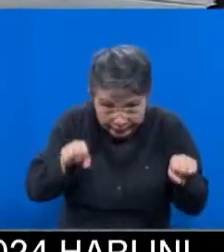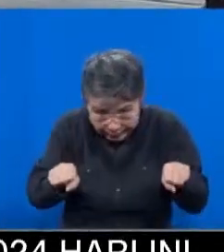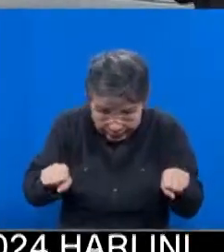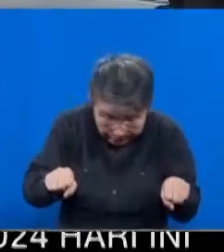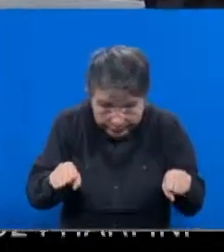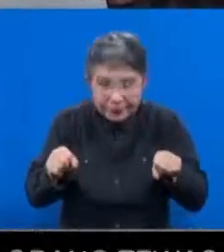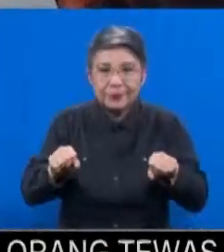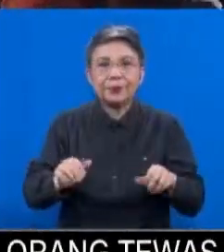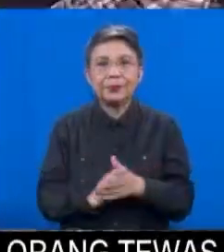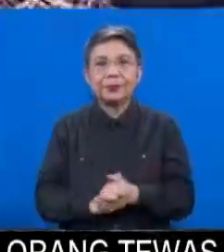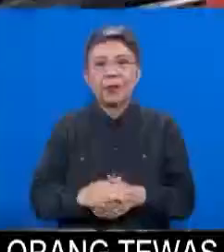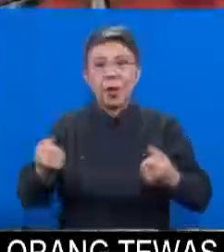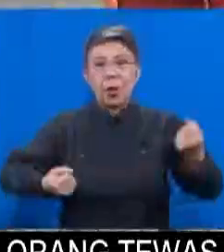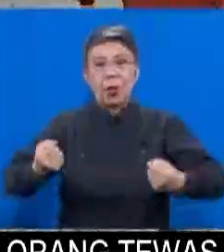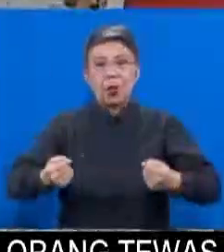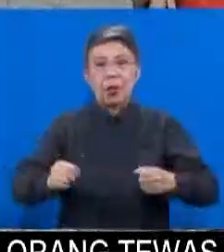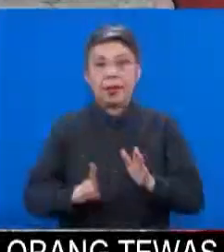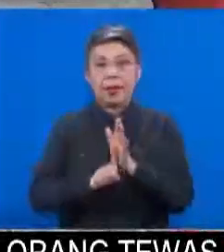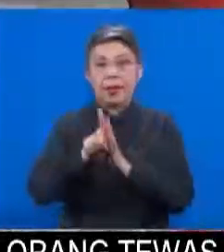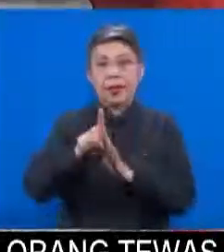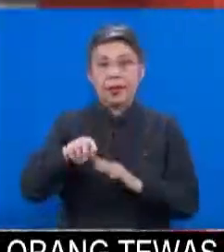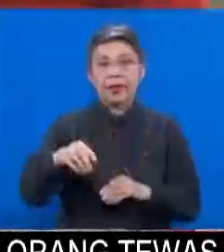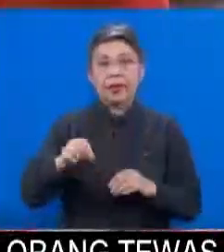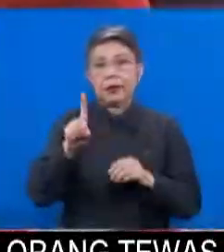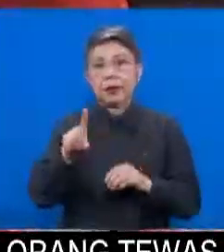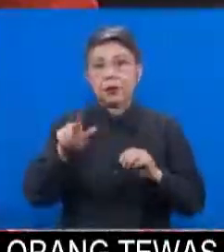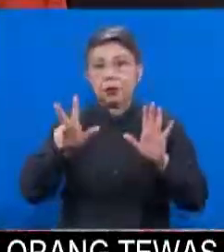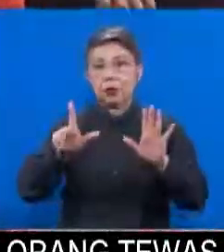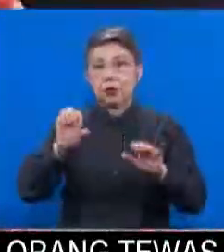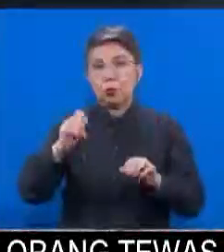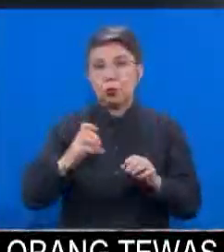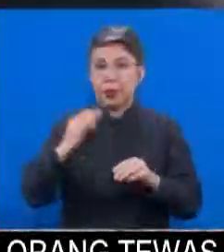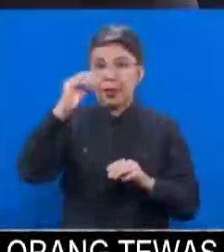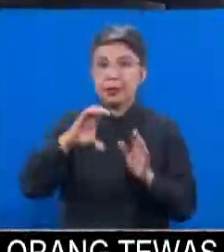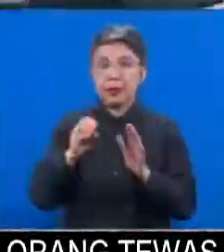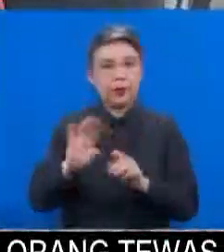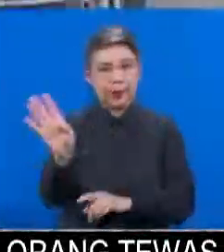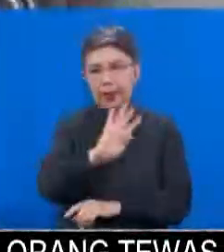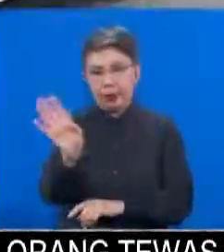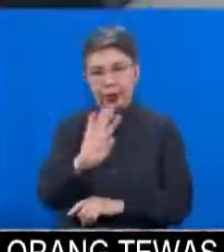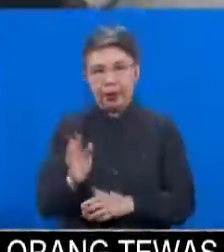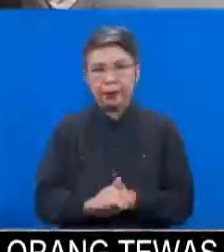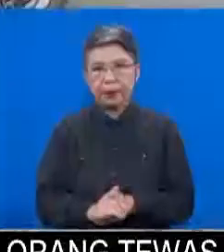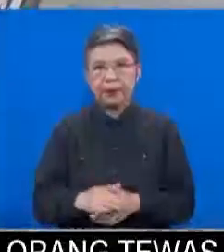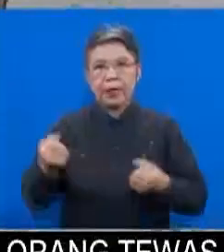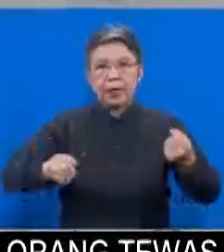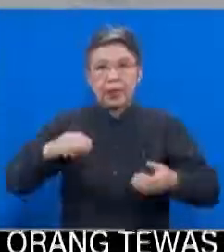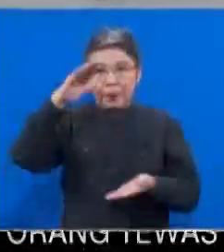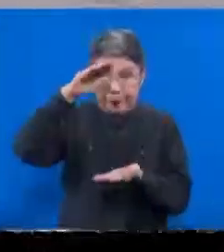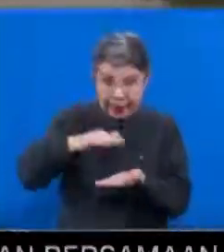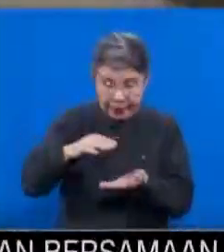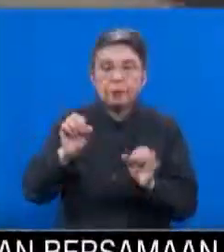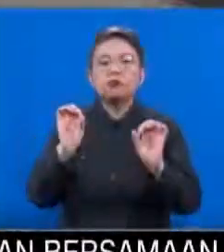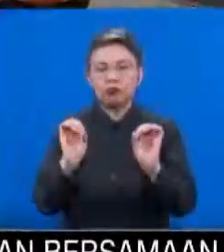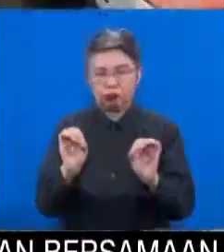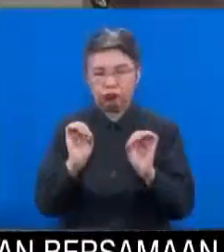kepalanya. Sementara kendaraan roda 4 dengan tinggi di atas 170 cm diminta putar balik oleh petugas.